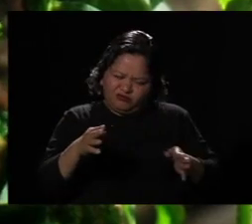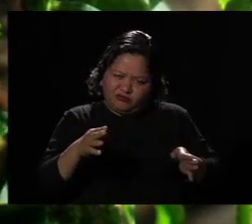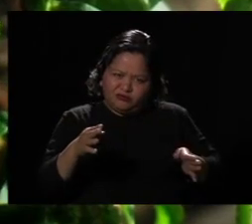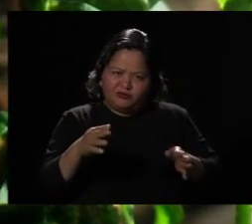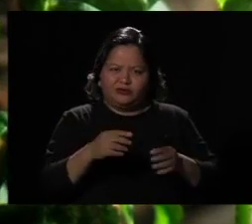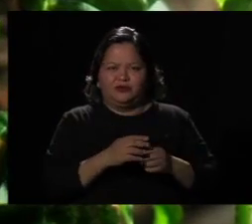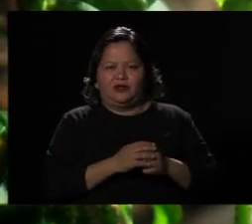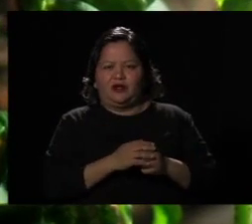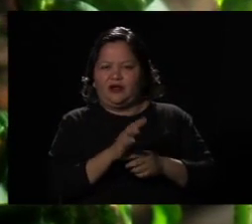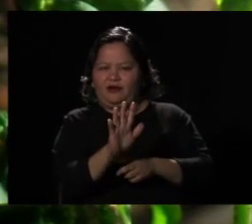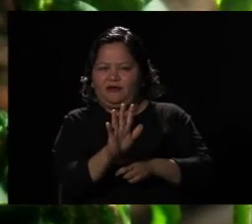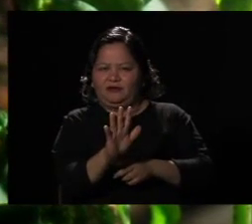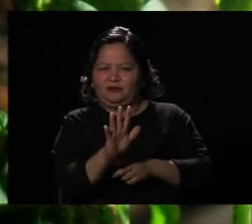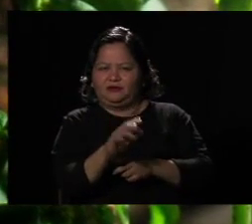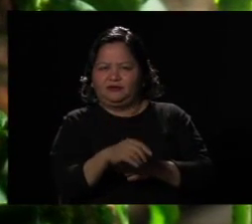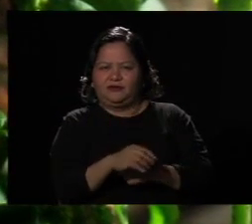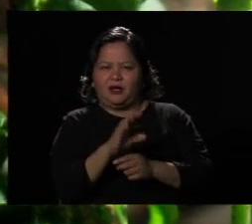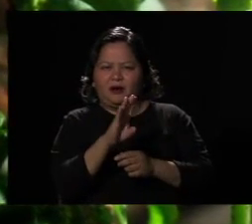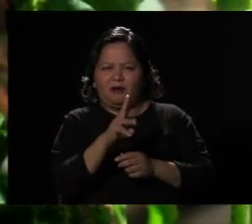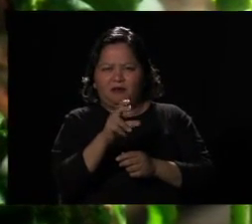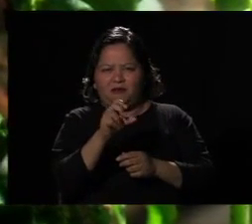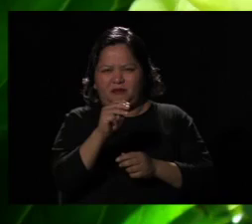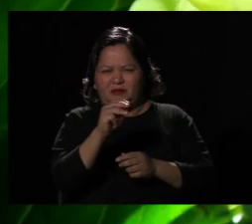5 na hagun mumutung palauan.